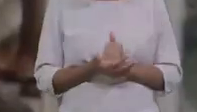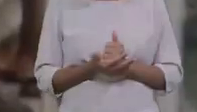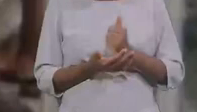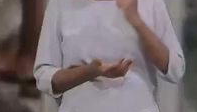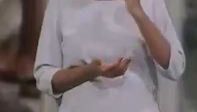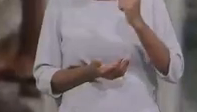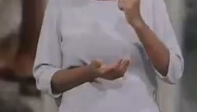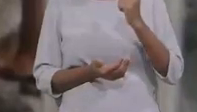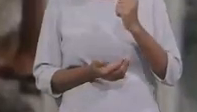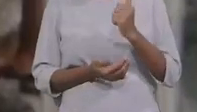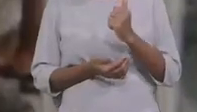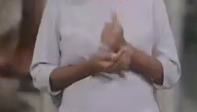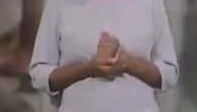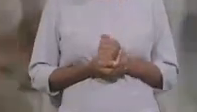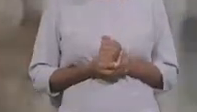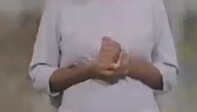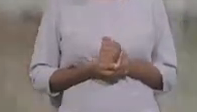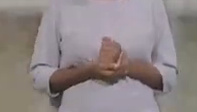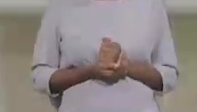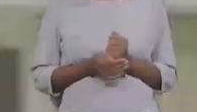Un grand Amen.